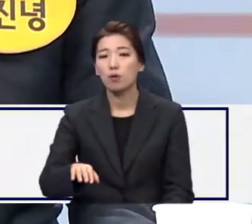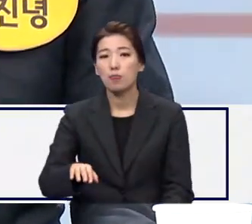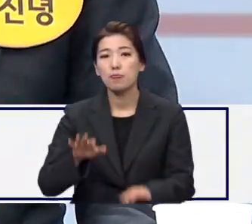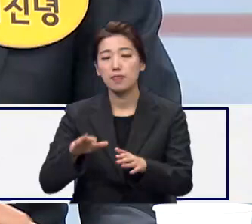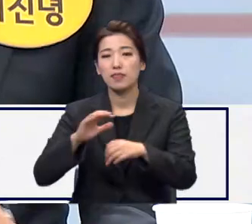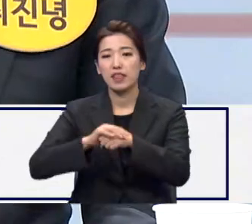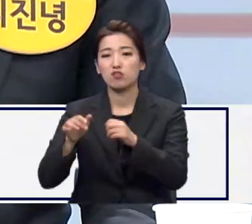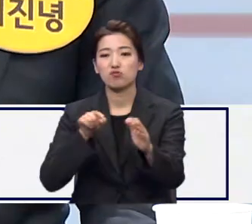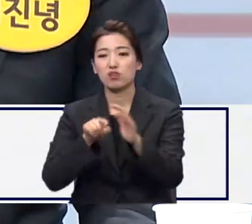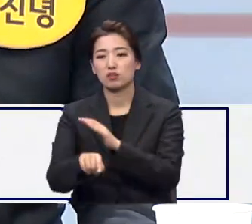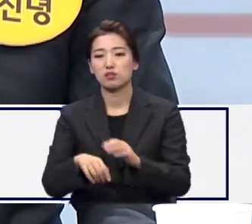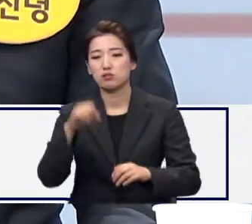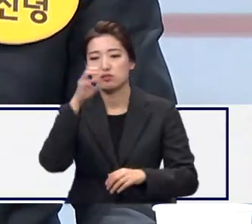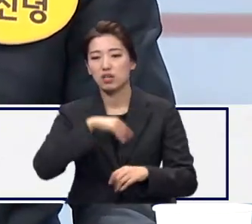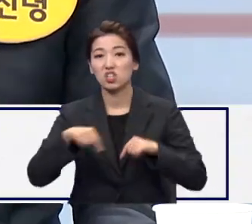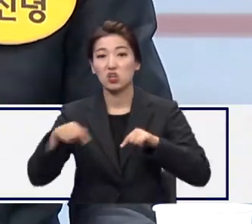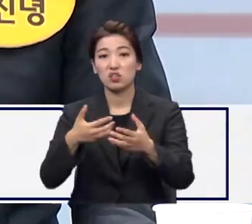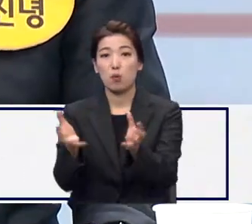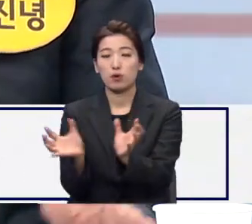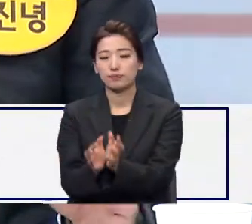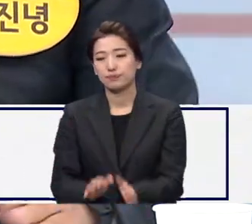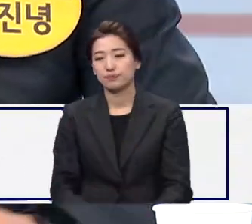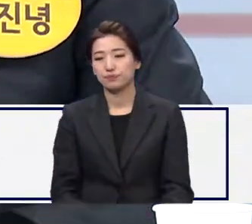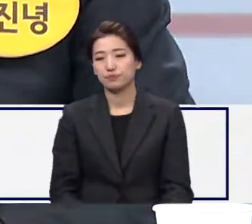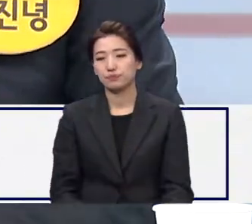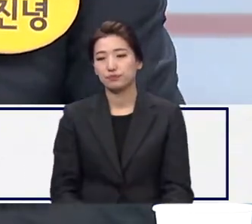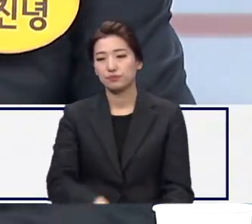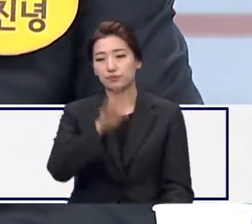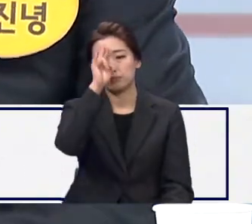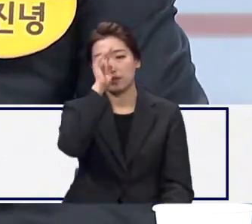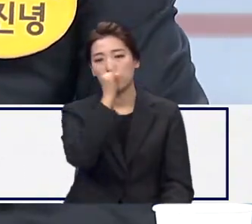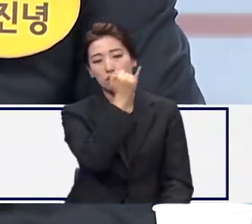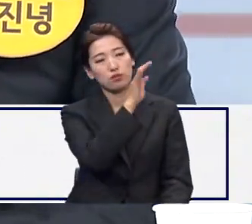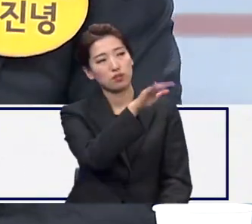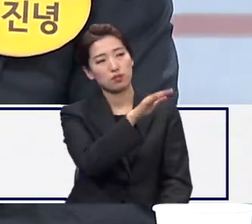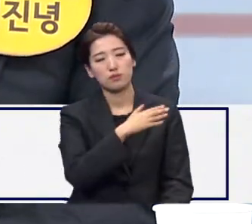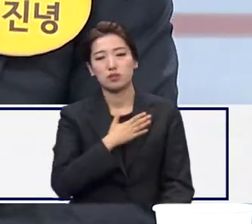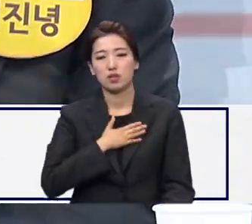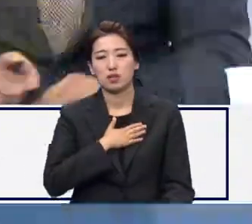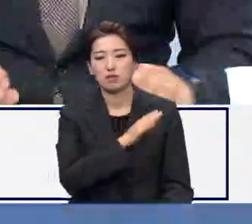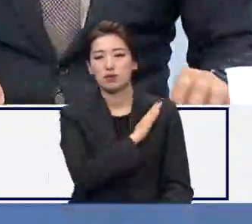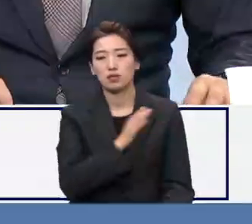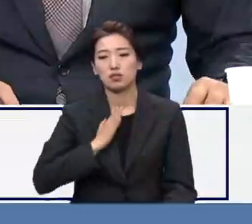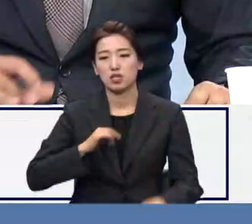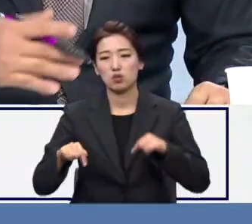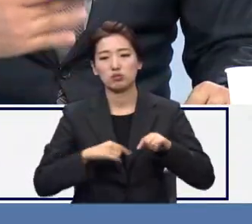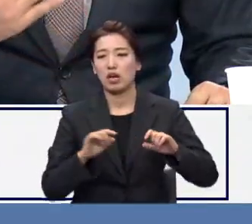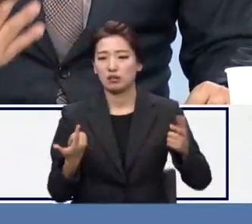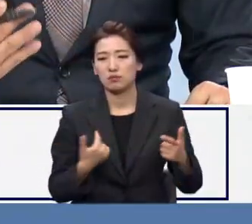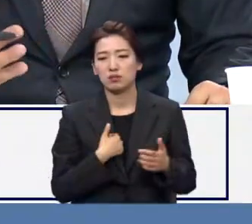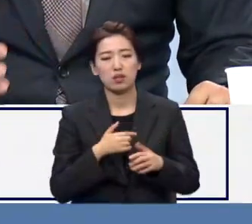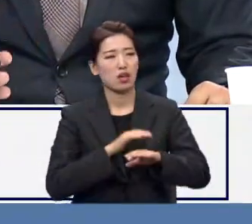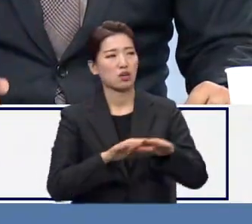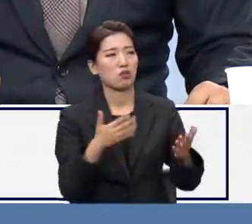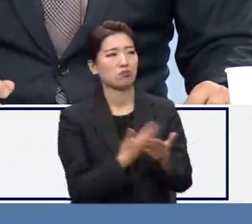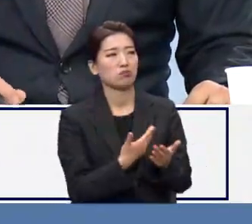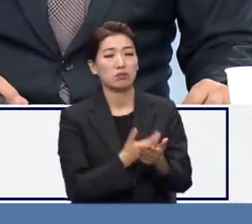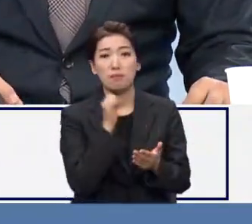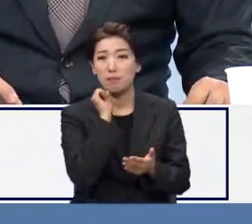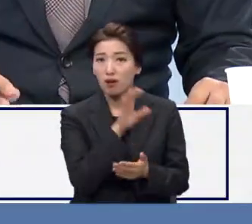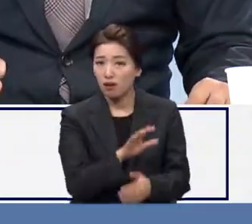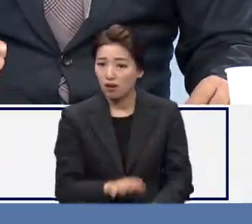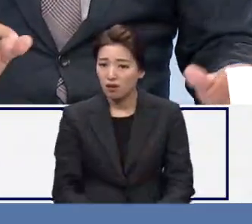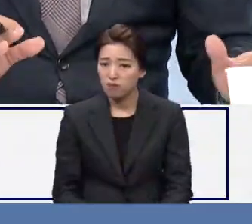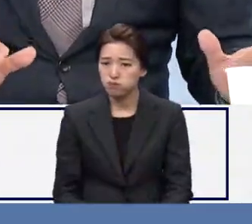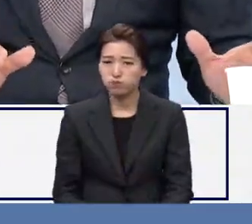되는 것이지 그냥 정치 모임에가 가지고 박근혜 전 대통령을 향해서 대통령이 이제는 배신의 정치를 그 저주를 풀어 달라라고 하는